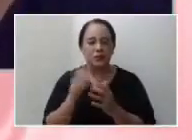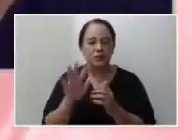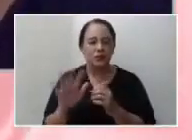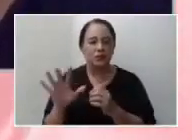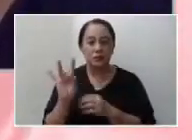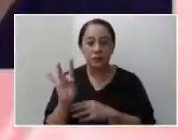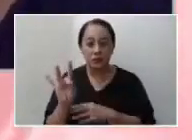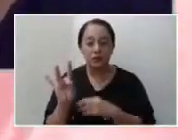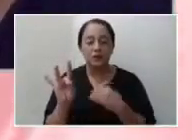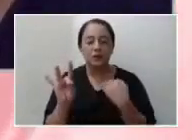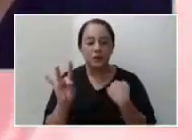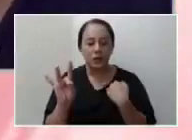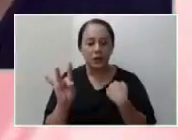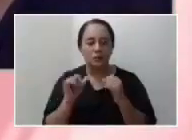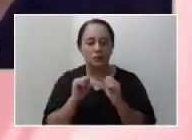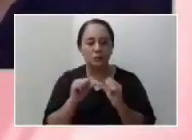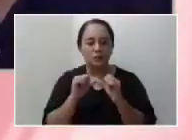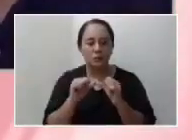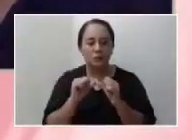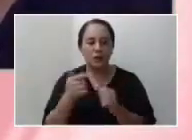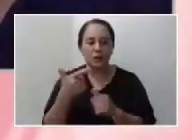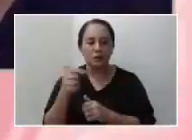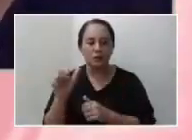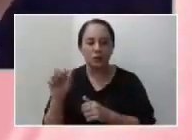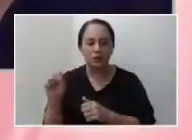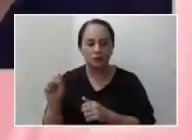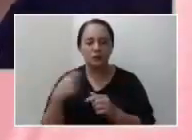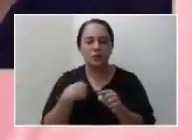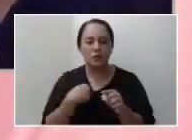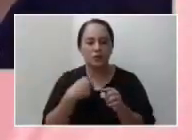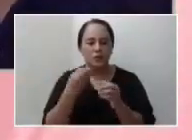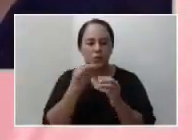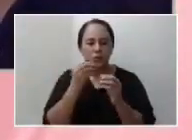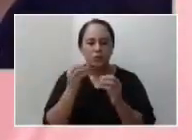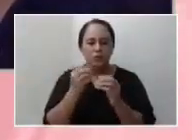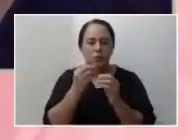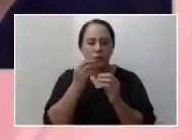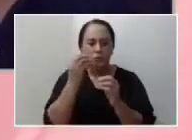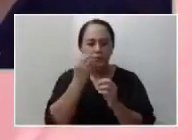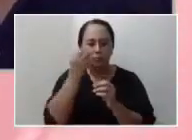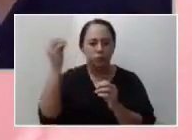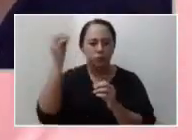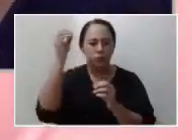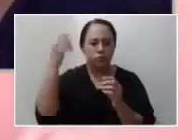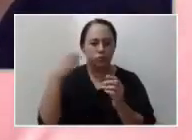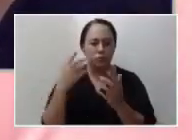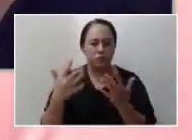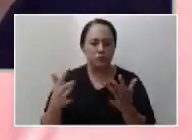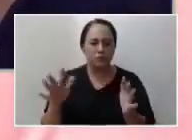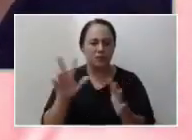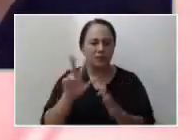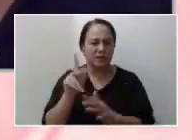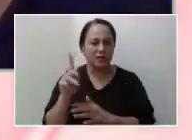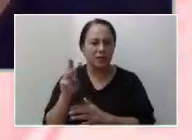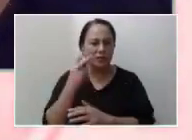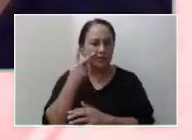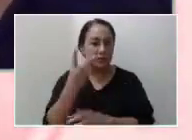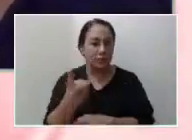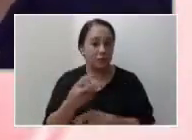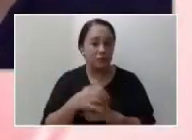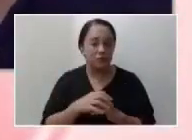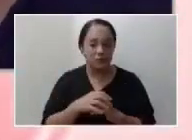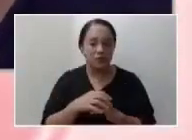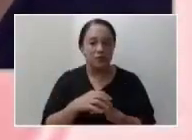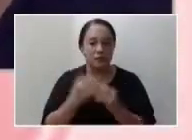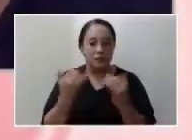o kung anong nangyayari sa crater, ay nagpapalabas po tayo sa social media ng mga larawan dyan sa crater. Meron din po